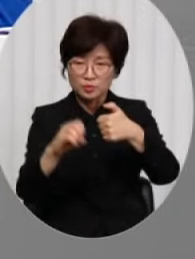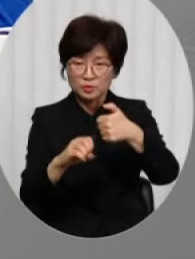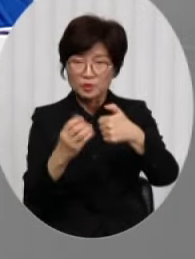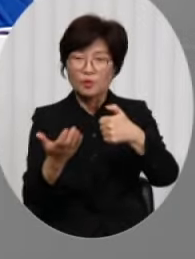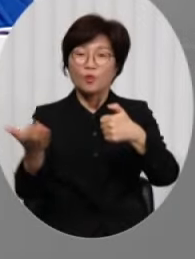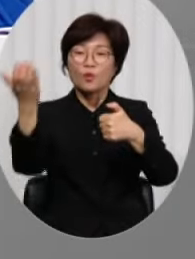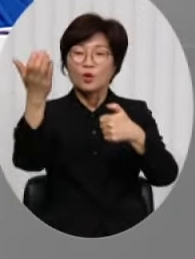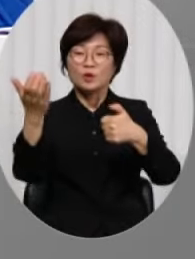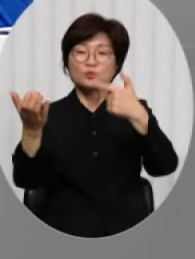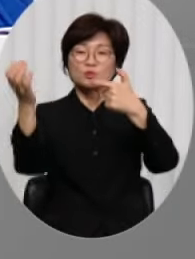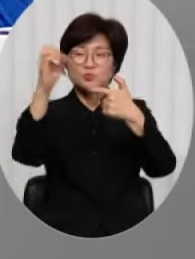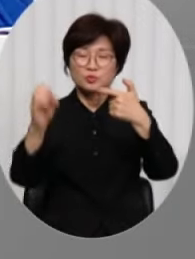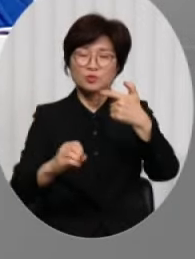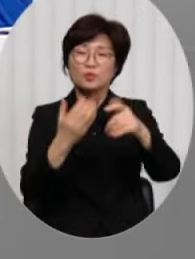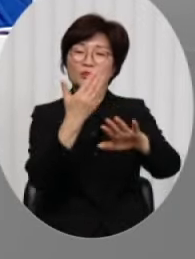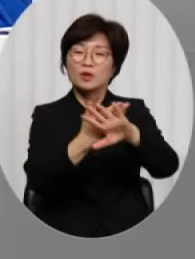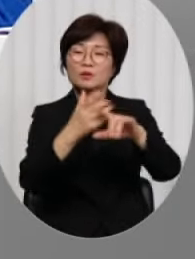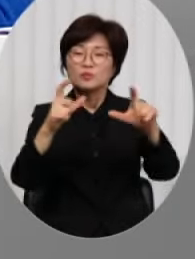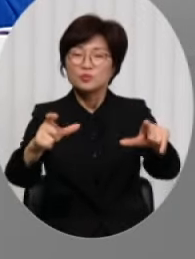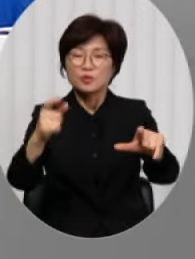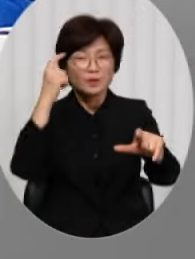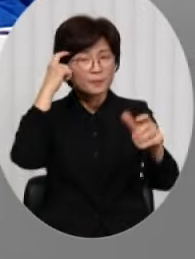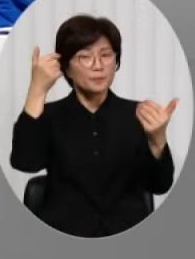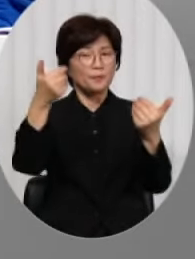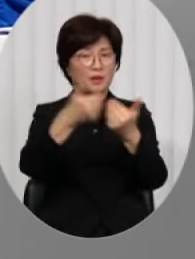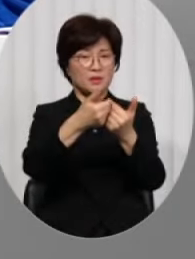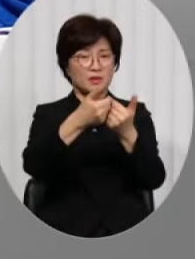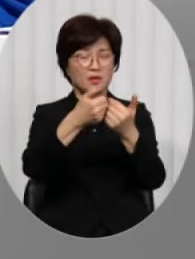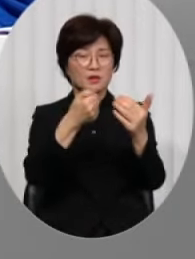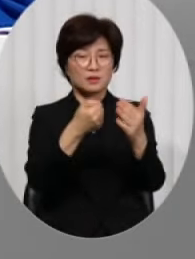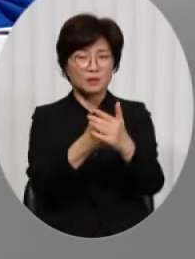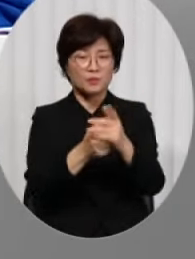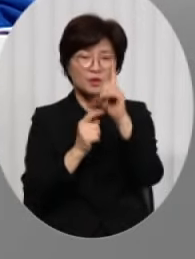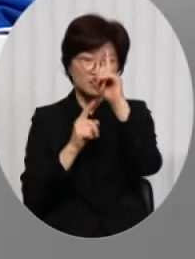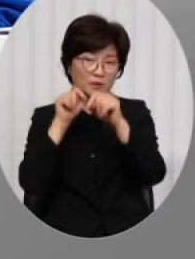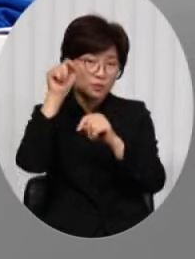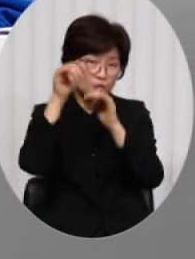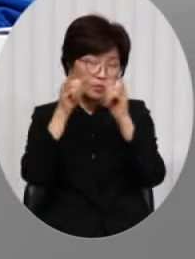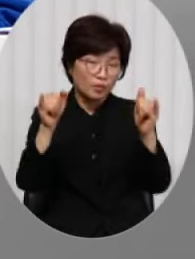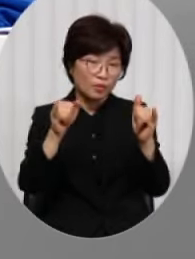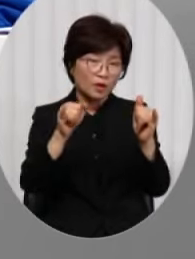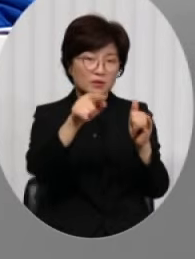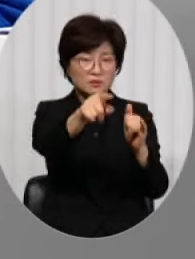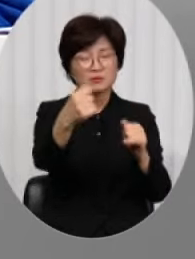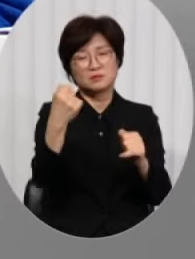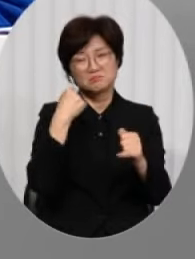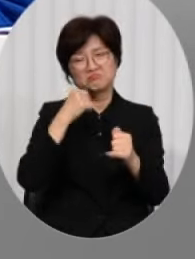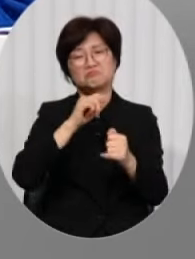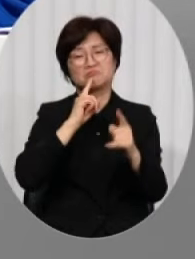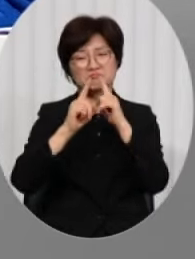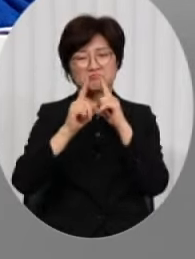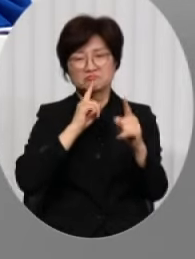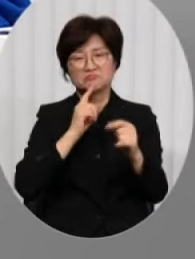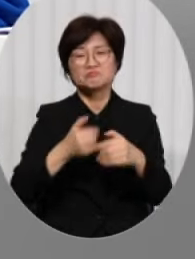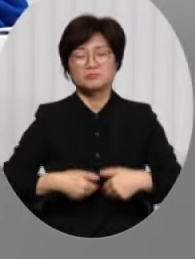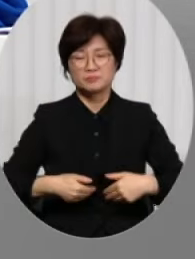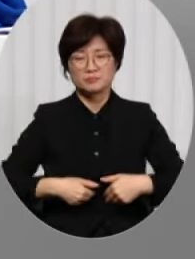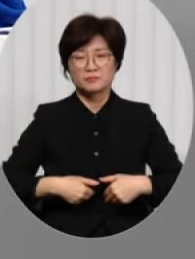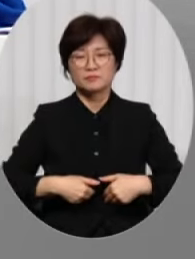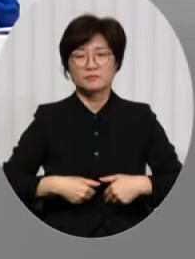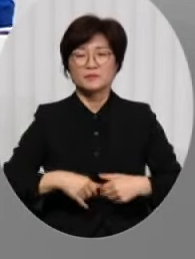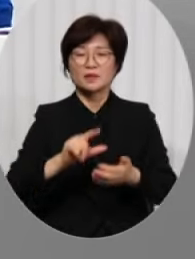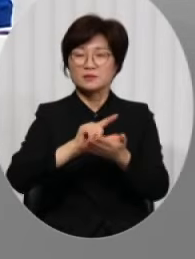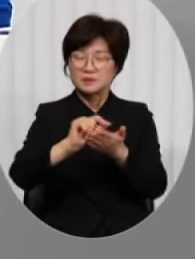대해서 강남구를 비롯한 일부 자치구가 반대를 하거든요. 이런 것을 좀 우리 이승만 후보가 더 목소리를 내주셔야 된다는 말씀을 드리겠고요. 저는 또